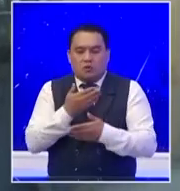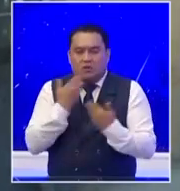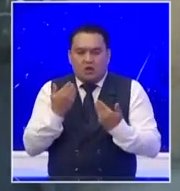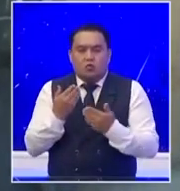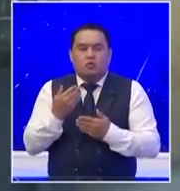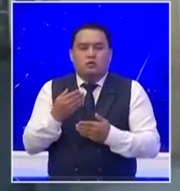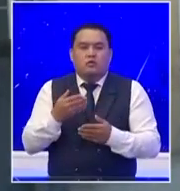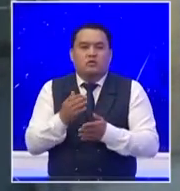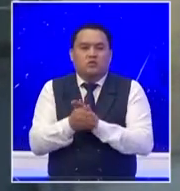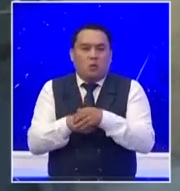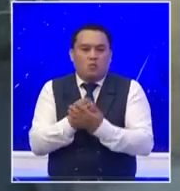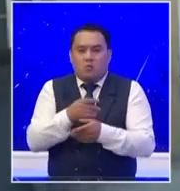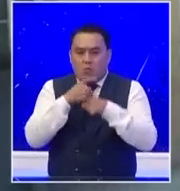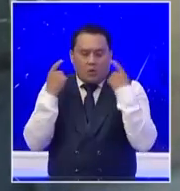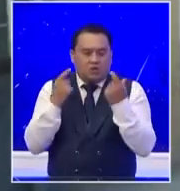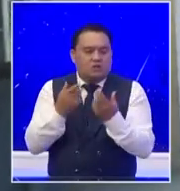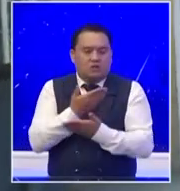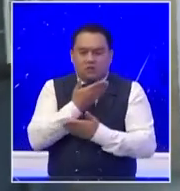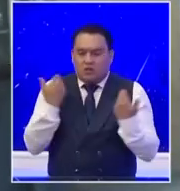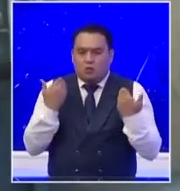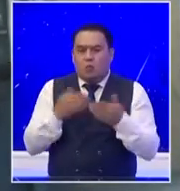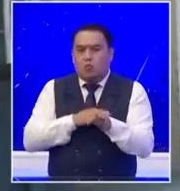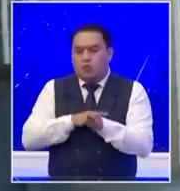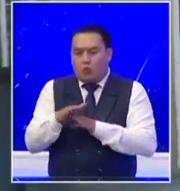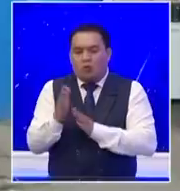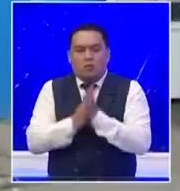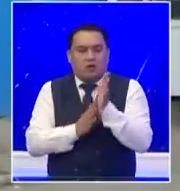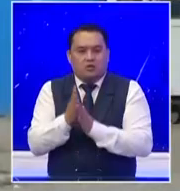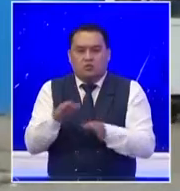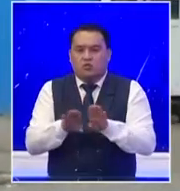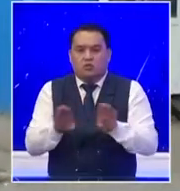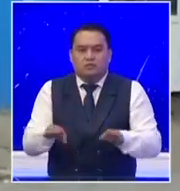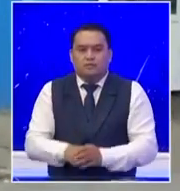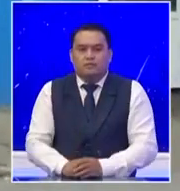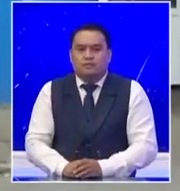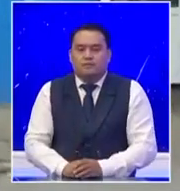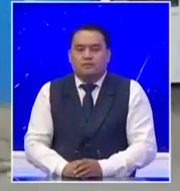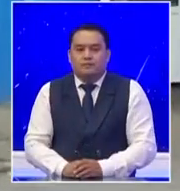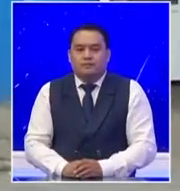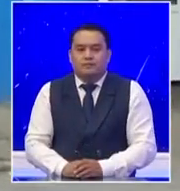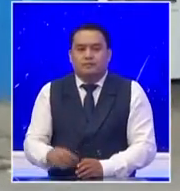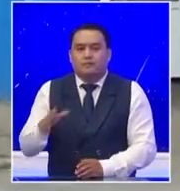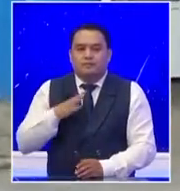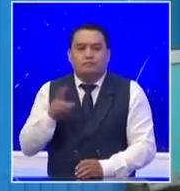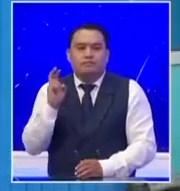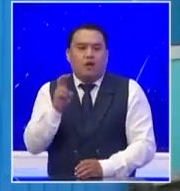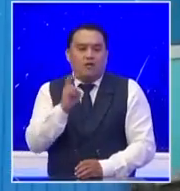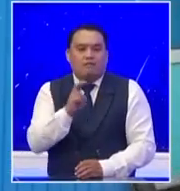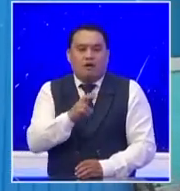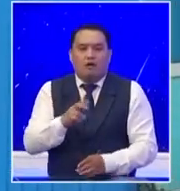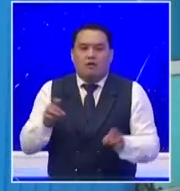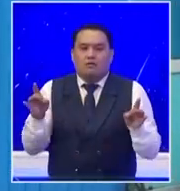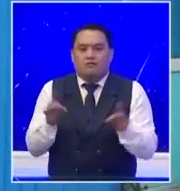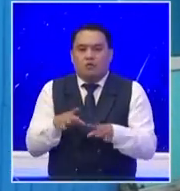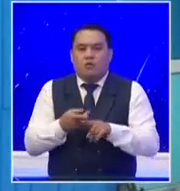отсутствуют, отсутствуют маски. То же самое, полностью перчатки отсутствуют. Побывали члены мониторинговой группы в ряде кафе и шашлычных